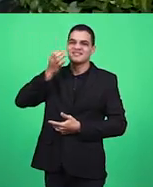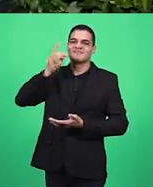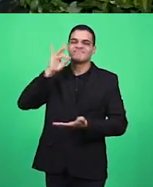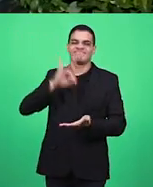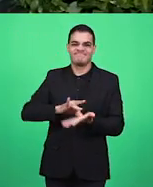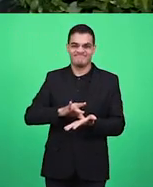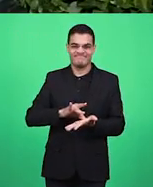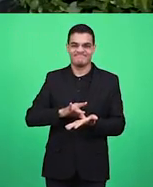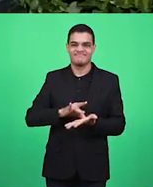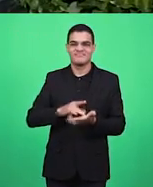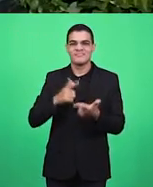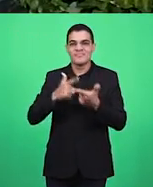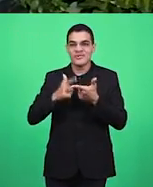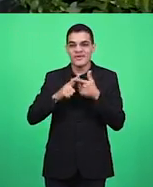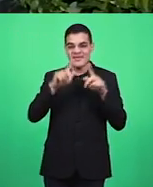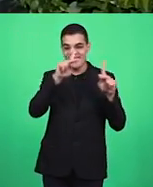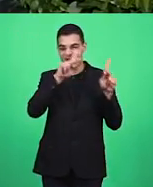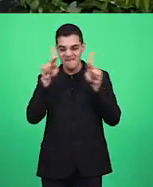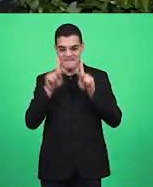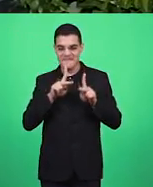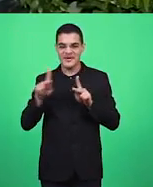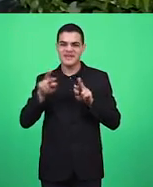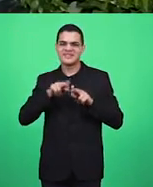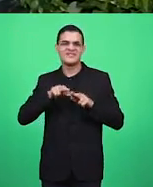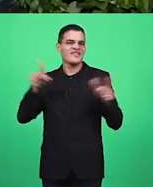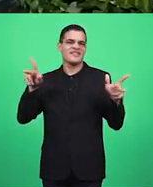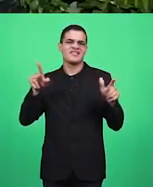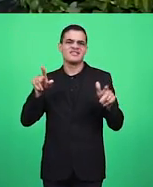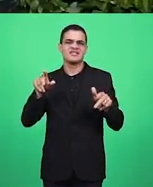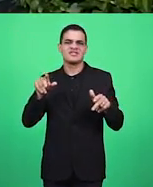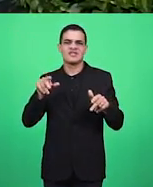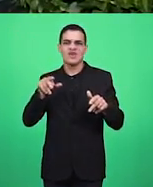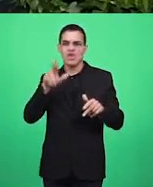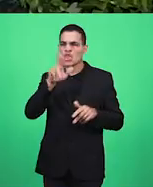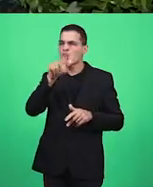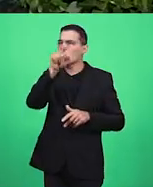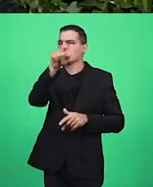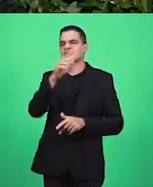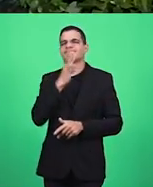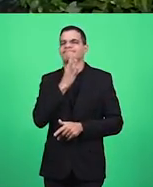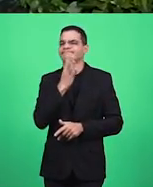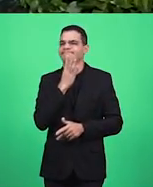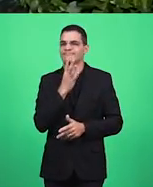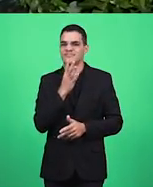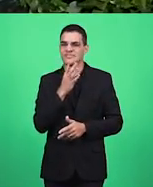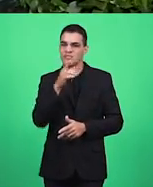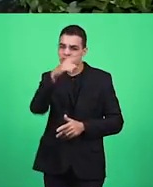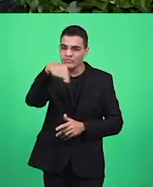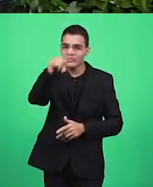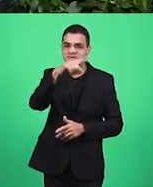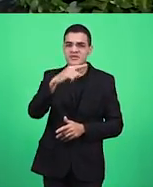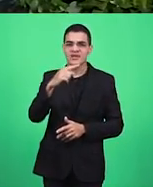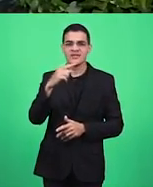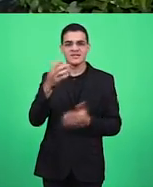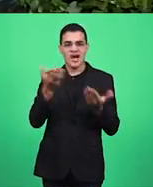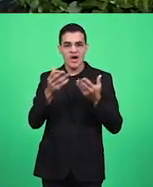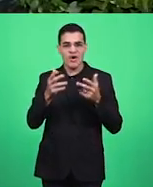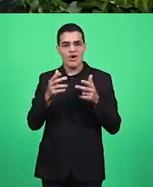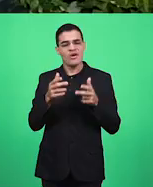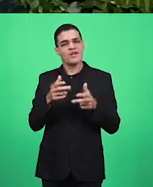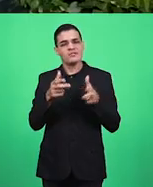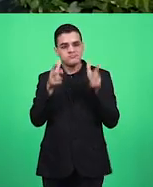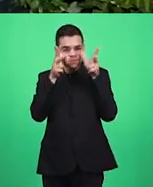жизни. Этот мир, он отличается. Это то, что ты никогда не чувствовал, который